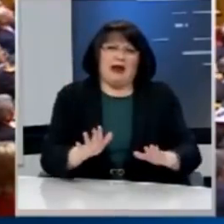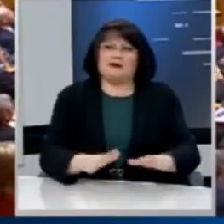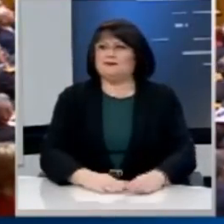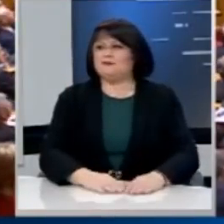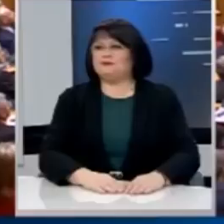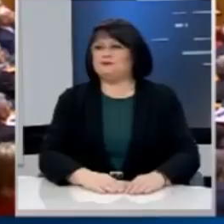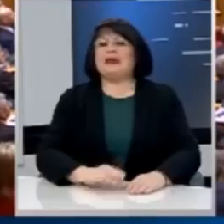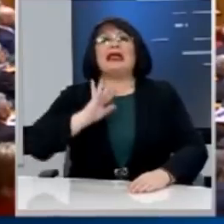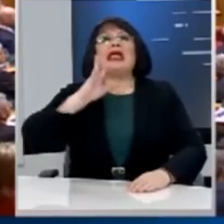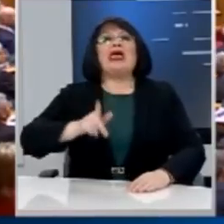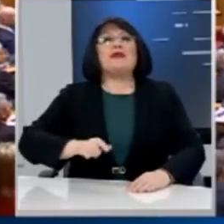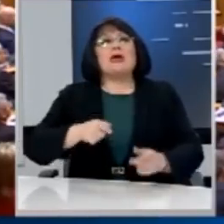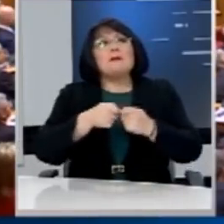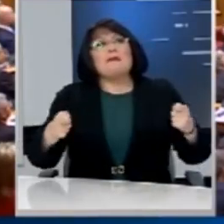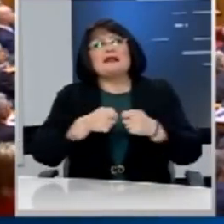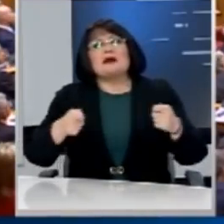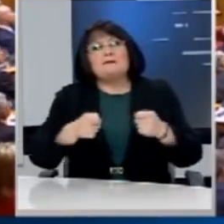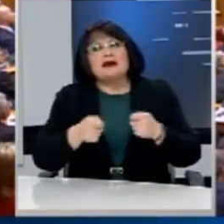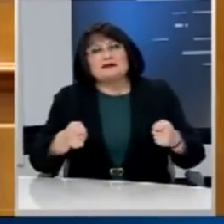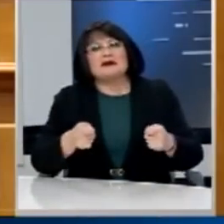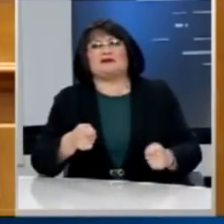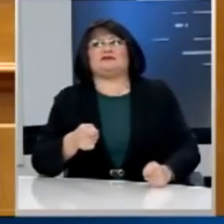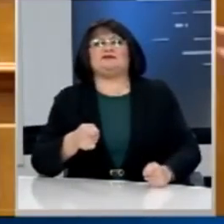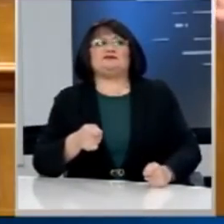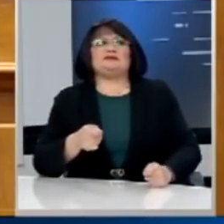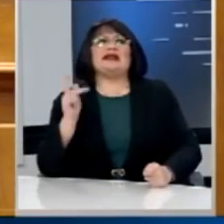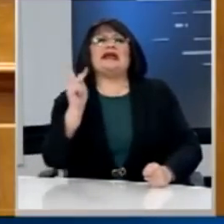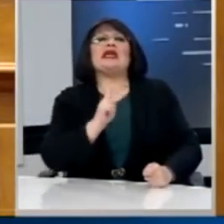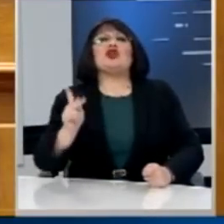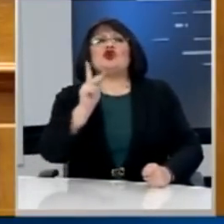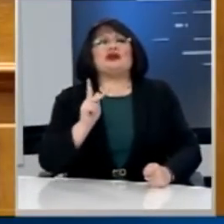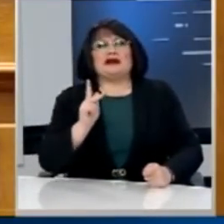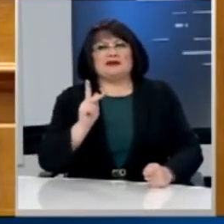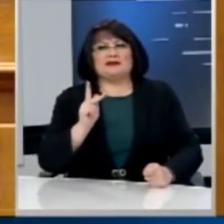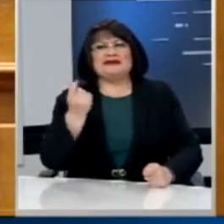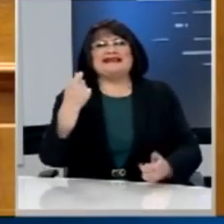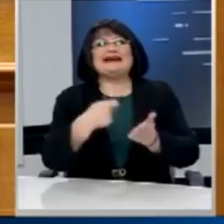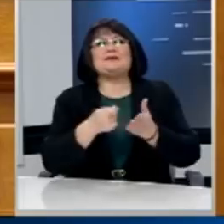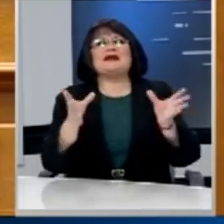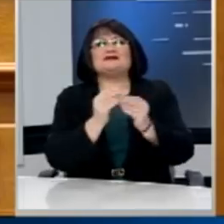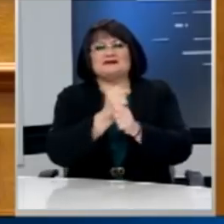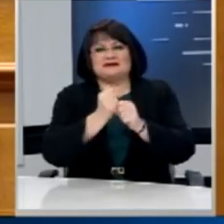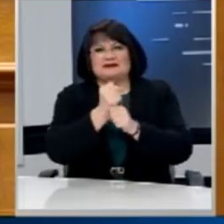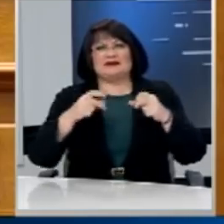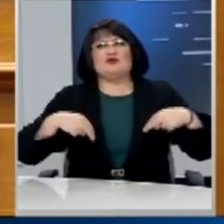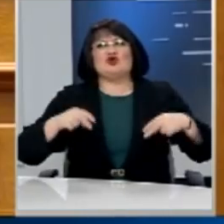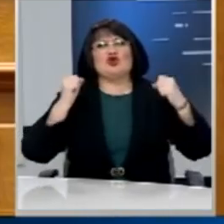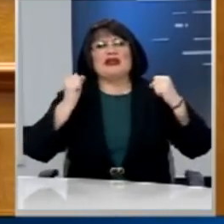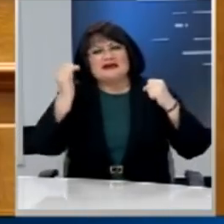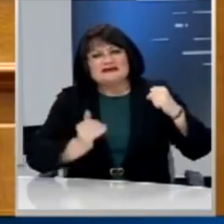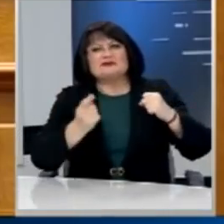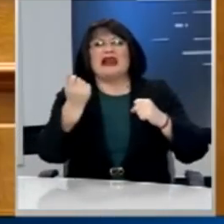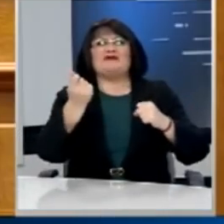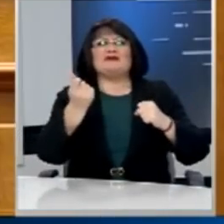Αλλά και με καθημερινά μέτρα, τα οποία απευθύνονται στην καρδιά της κοινωνίας. Η μείωση των τιμών των φαρμάκων από το Υπουργείο Υγείας,